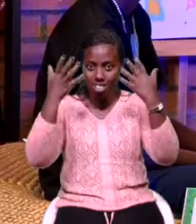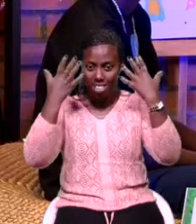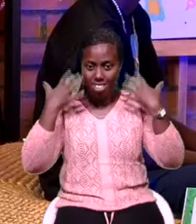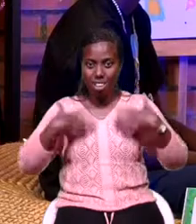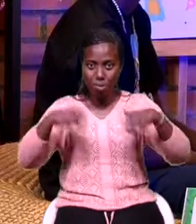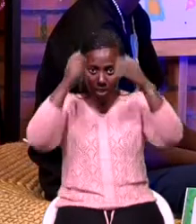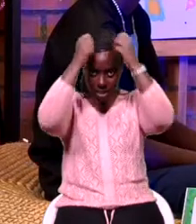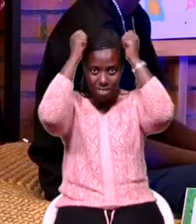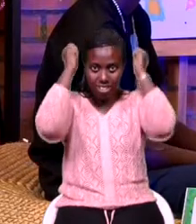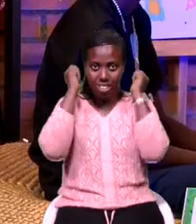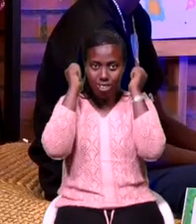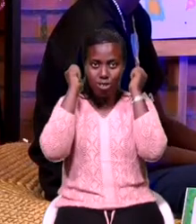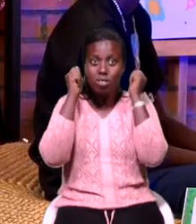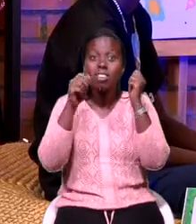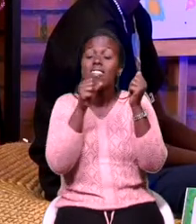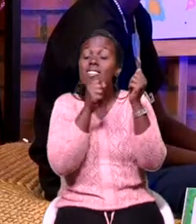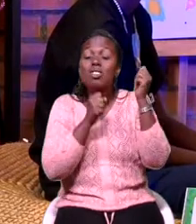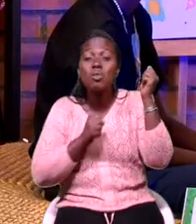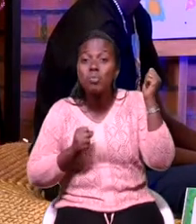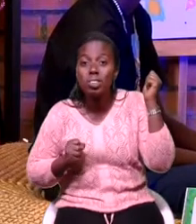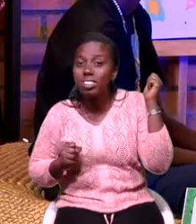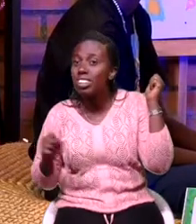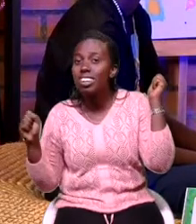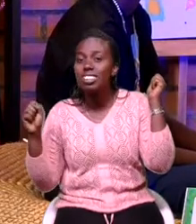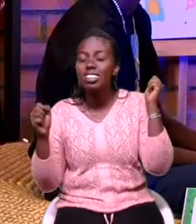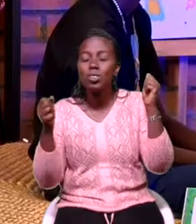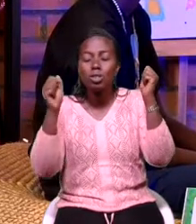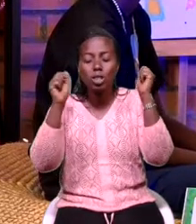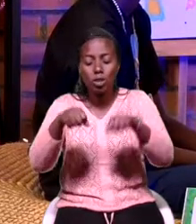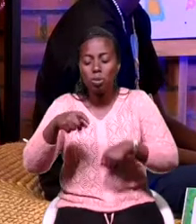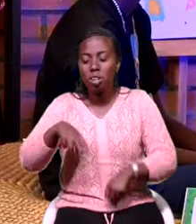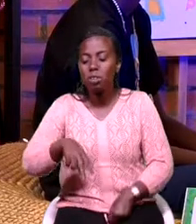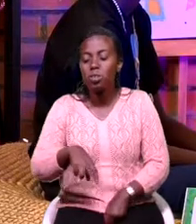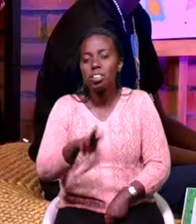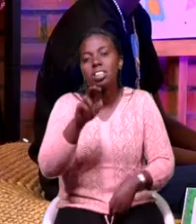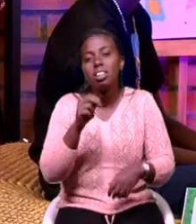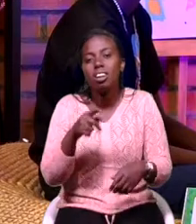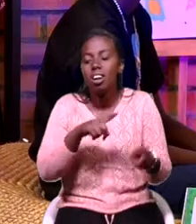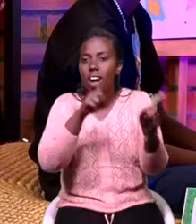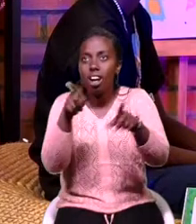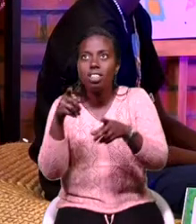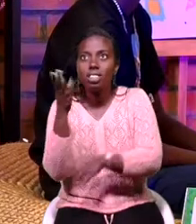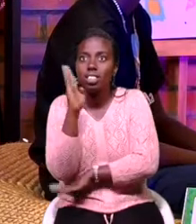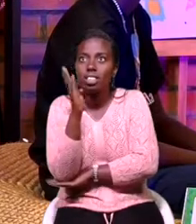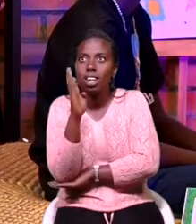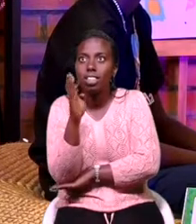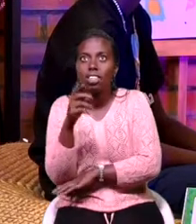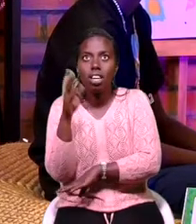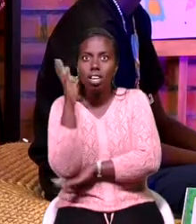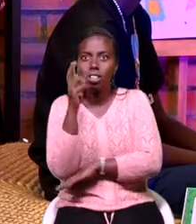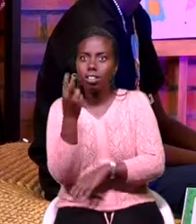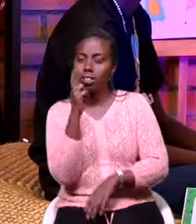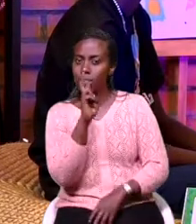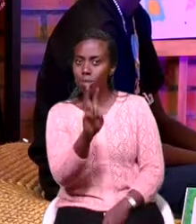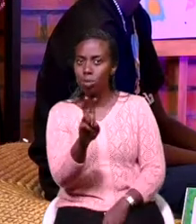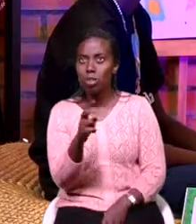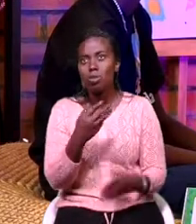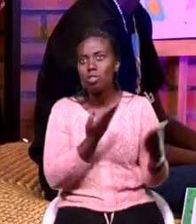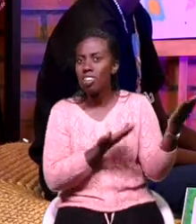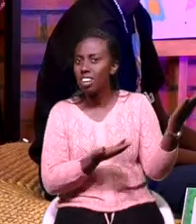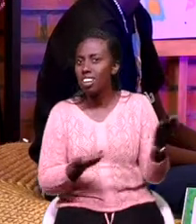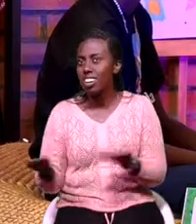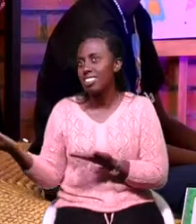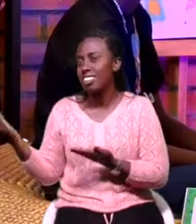yambaye akagofero ari umusaza ari kukuri none utabasha kugenda ageze kuri cya giti kiti kiramureba kiti urakaza